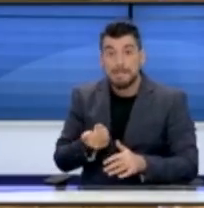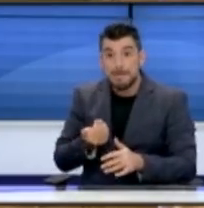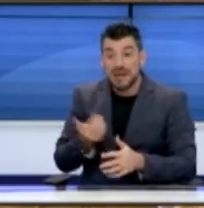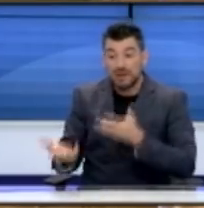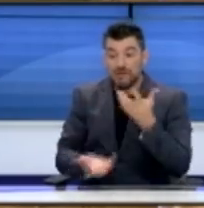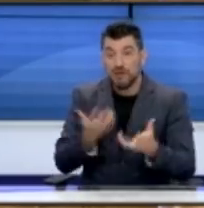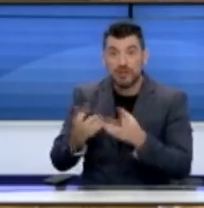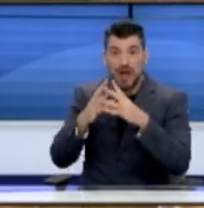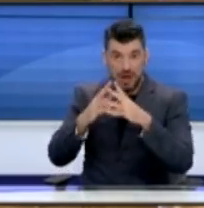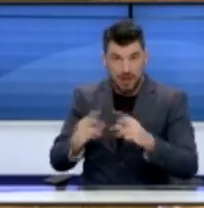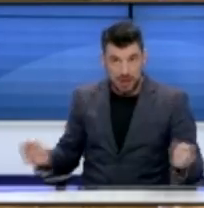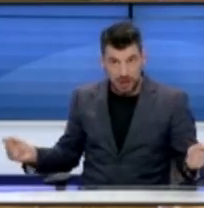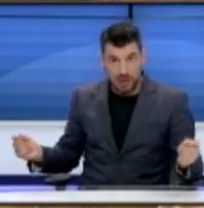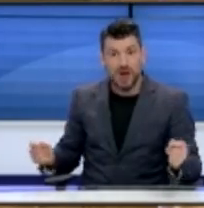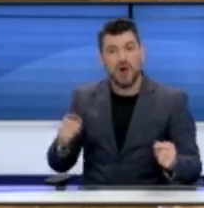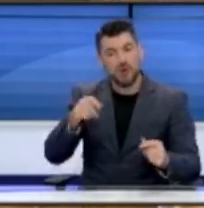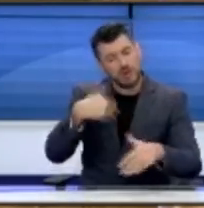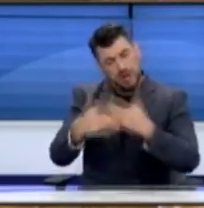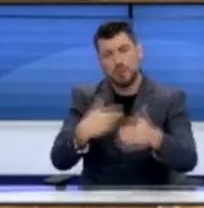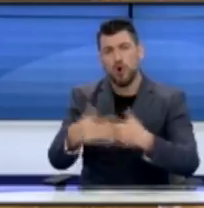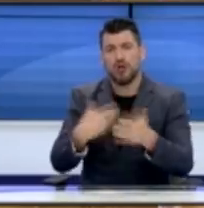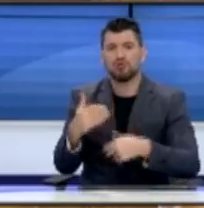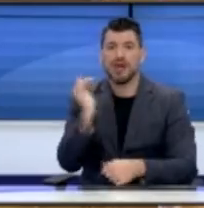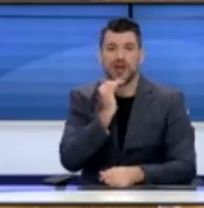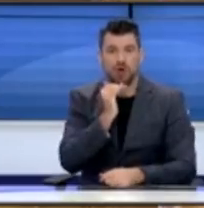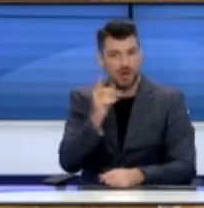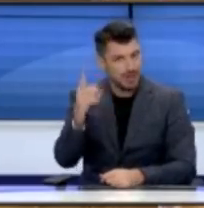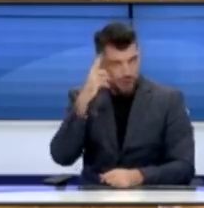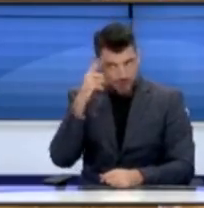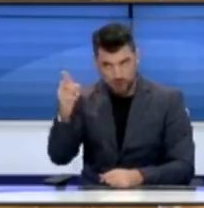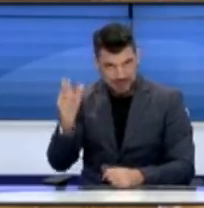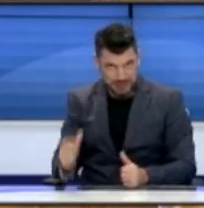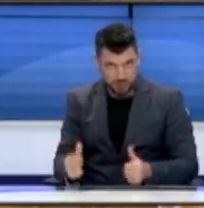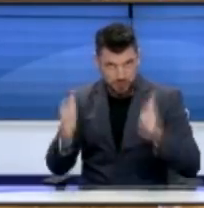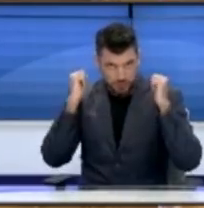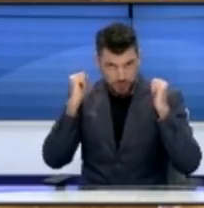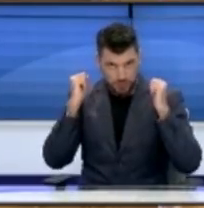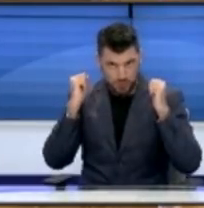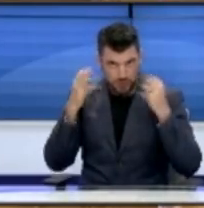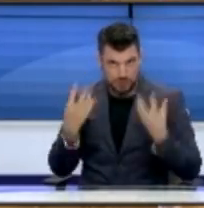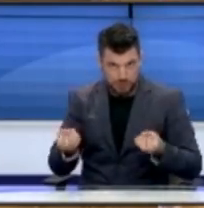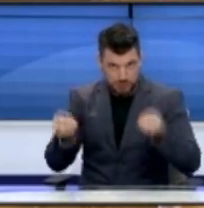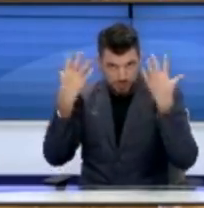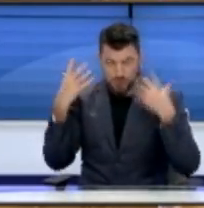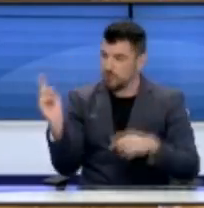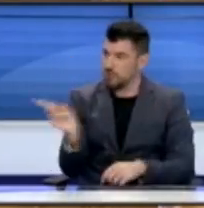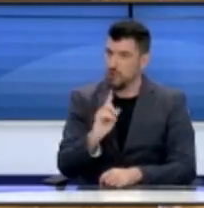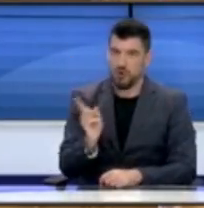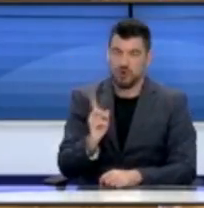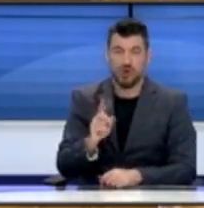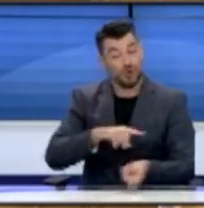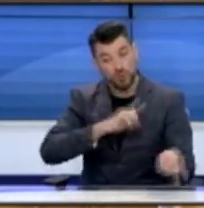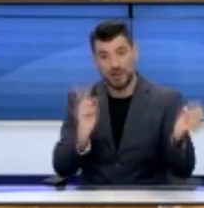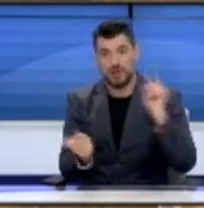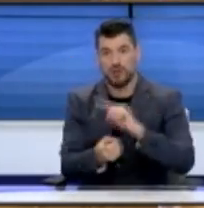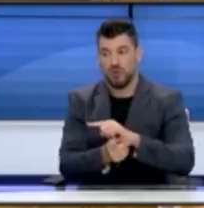συζήτηση στην επόμενη μέρα, μην νομίζετε ότι θα σας απαλλάξουν από αυτές τις ευθύνες. Το αντίθετο. Όσο πιο